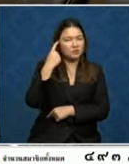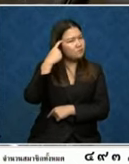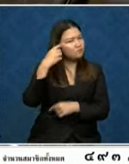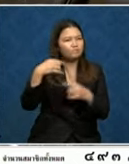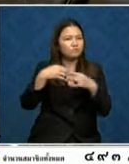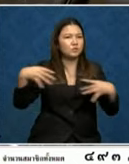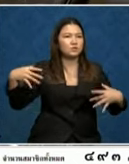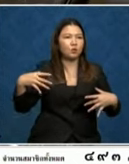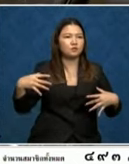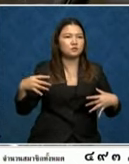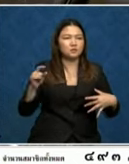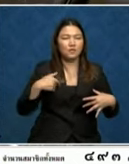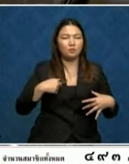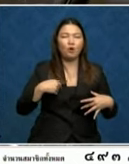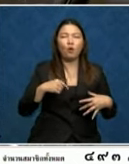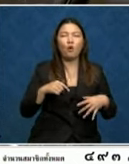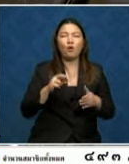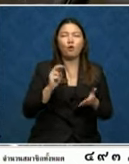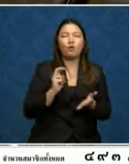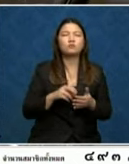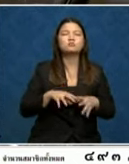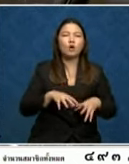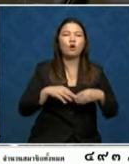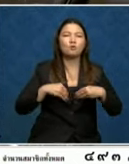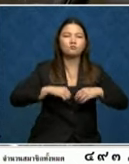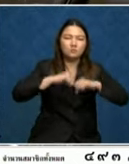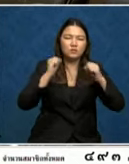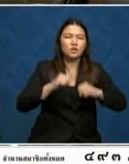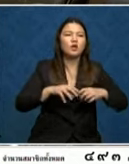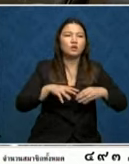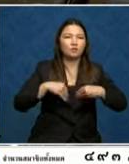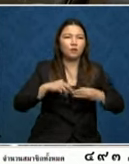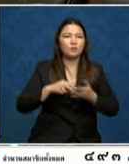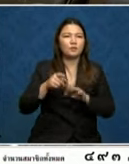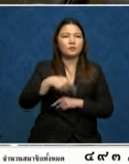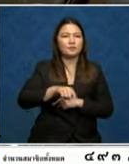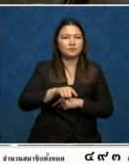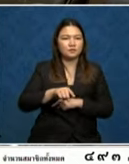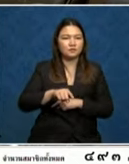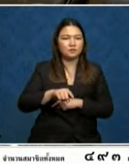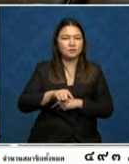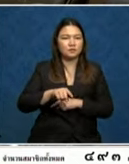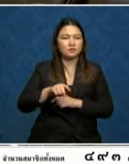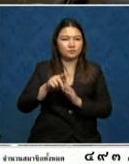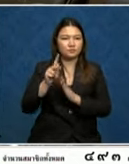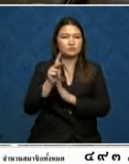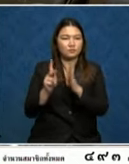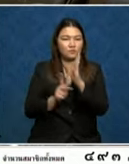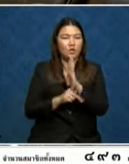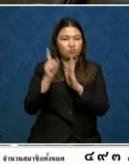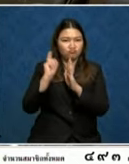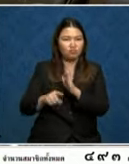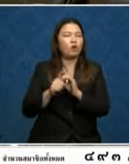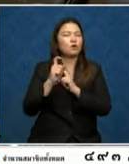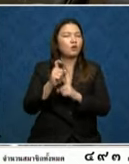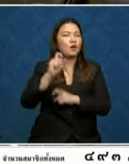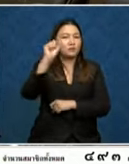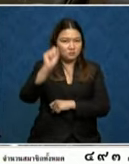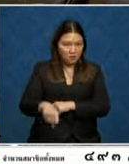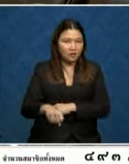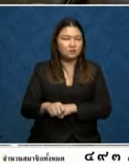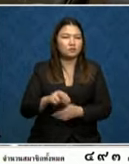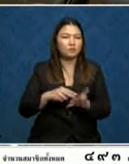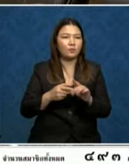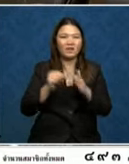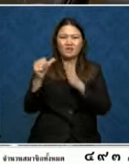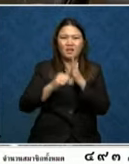ถึแ้ผมจะเหนชอบ ว่าในการที่จะไปกระทบกฎหมายแ่นาคตนั้เป็สงที่เราพงระวางแต่ จะบอกวาแก้ไม